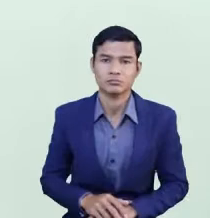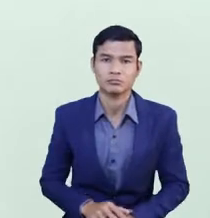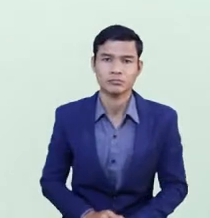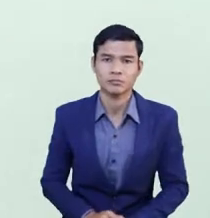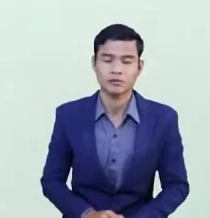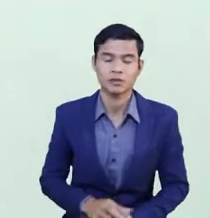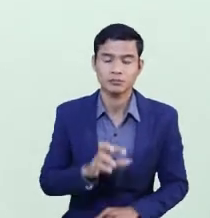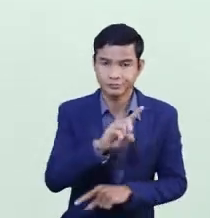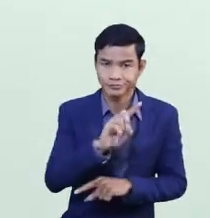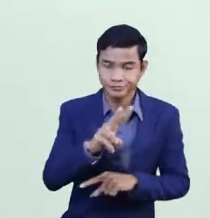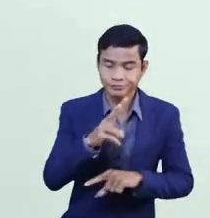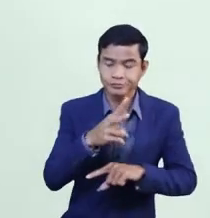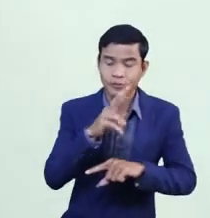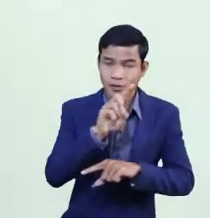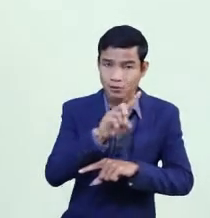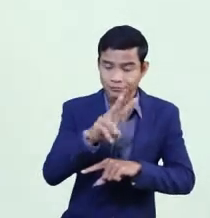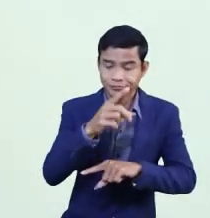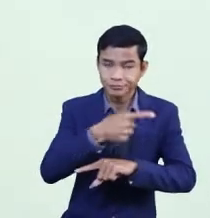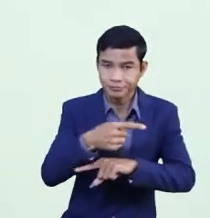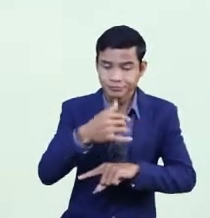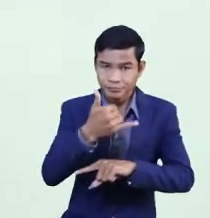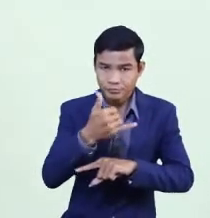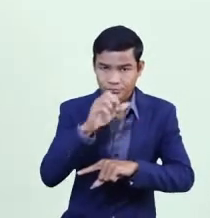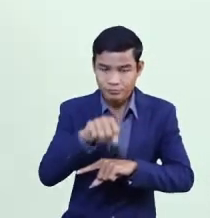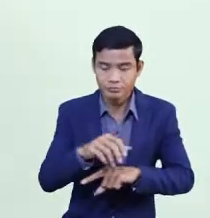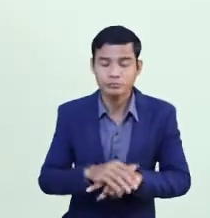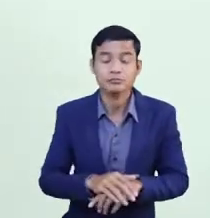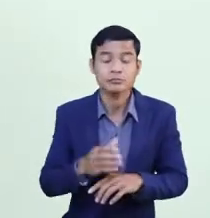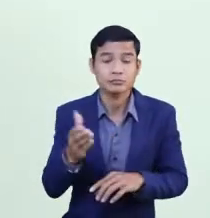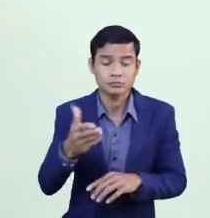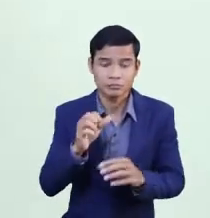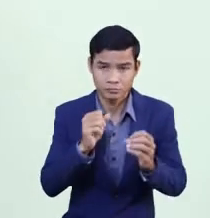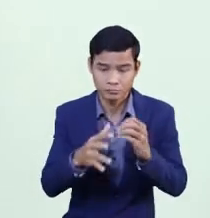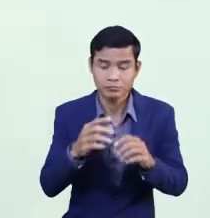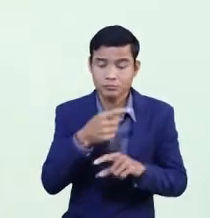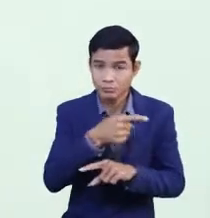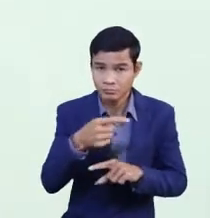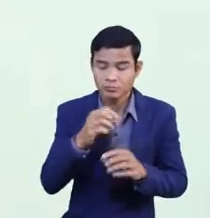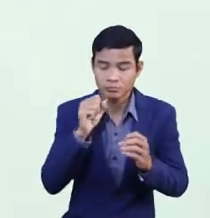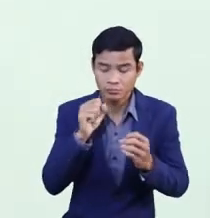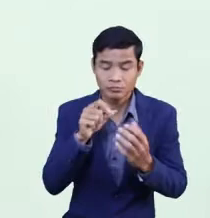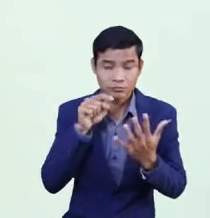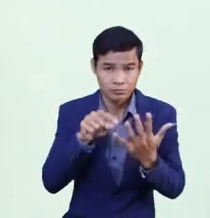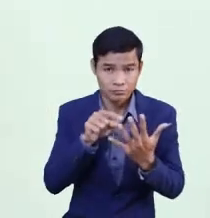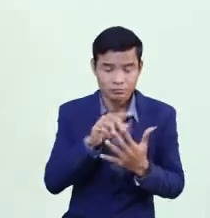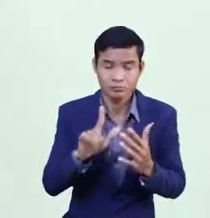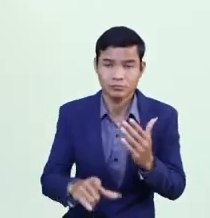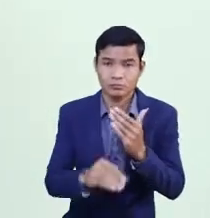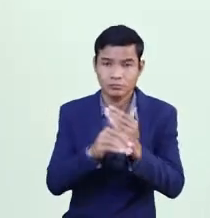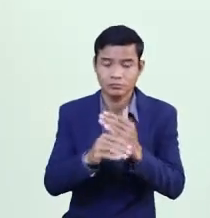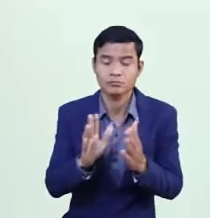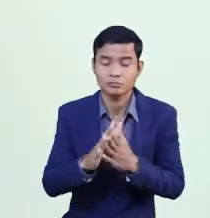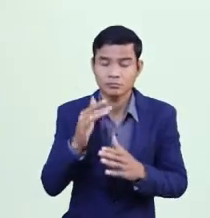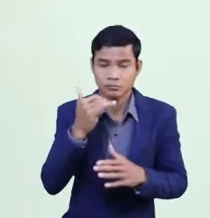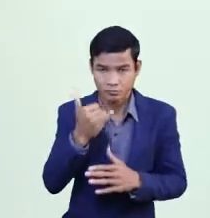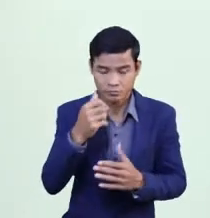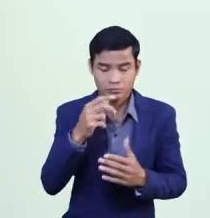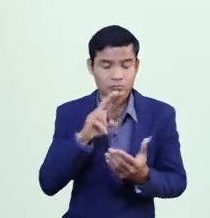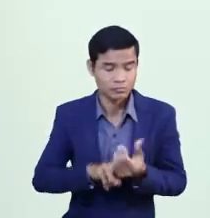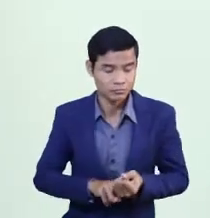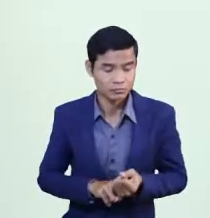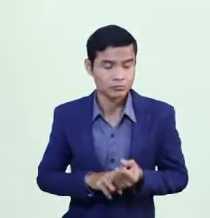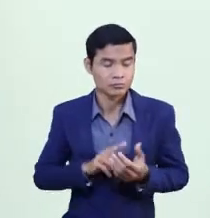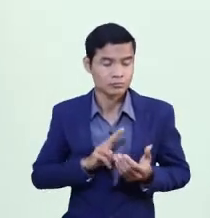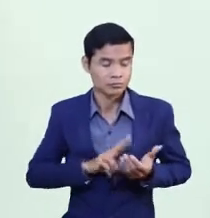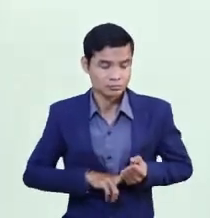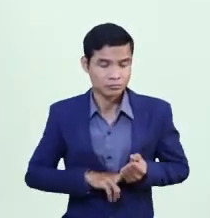អញ្ចឹង12ដក6បានហើយមែនទេកូនតោះចាប់ដាក់ដកជាមួយអ្នកគ្រូគឺដោយការរាប់បន្ថែមណាតោះ6ក្នុងចិត្តកូនតោះរា